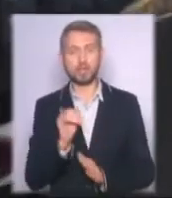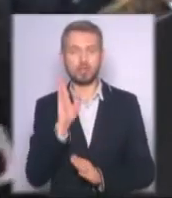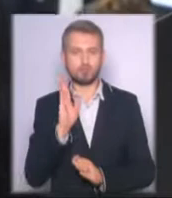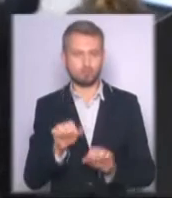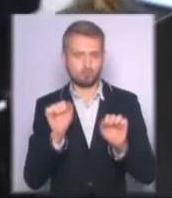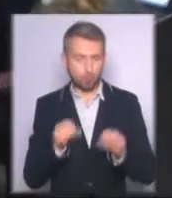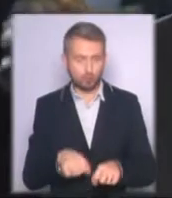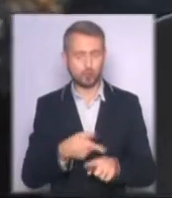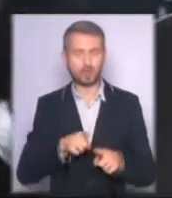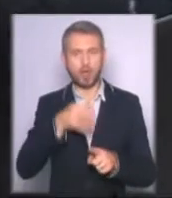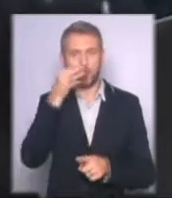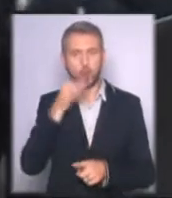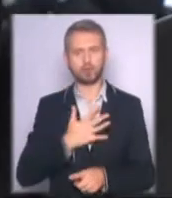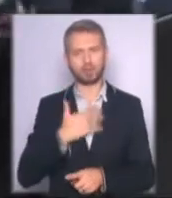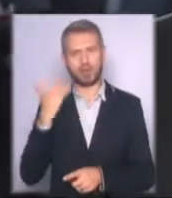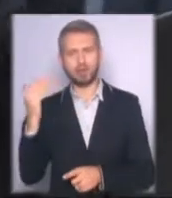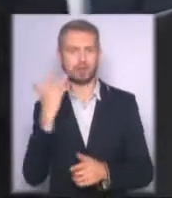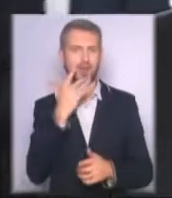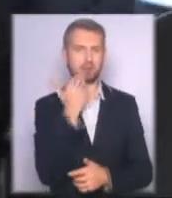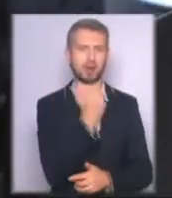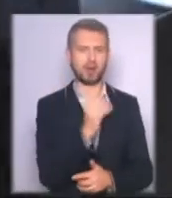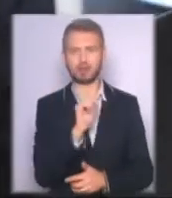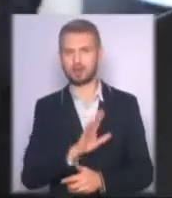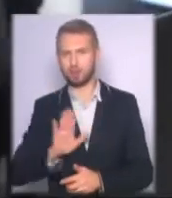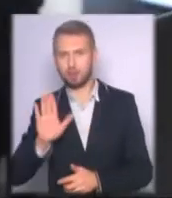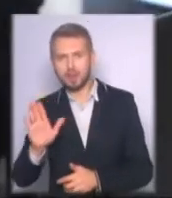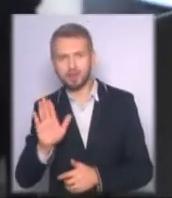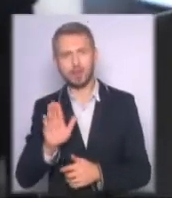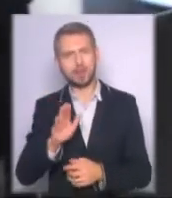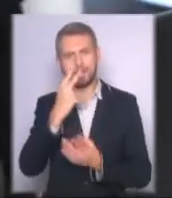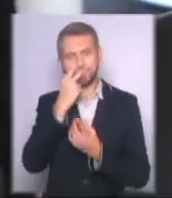досвід канадський, американський чи європейський пристосувати там до